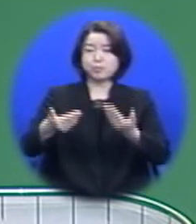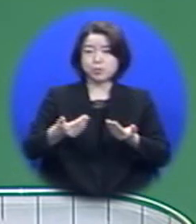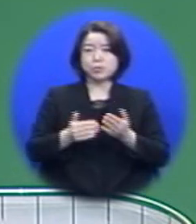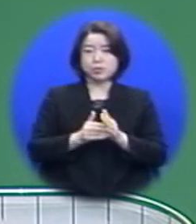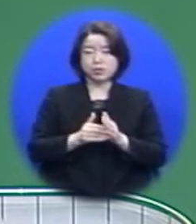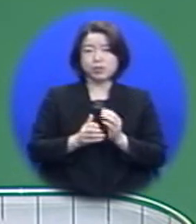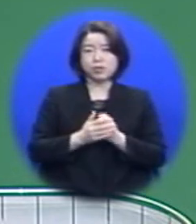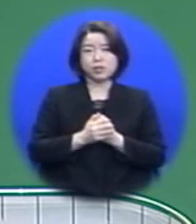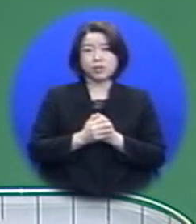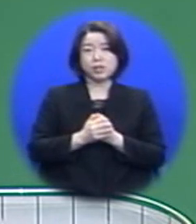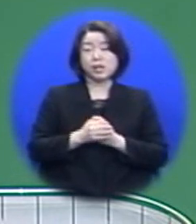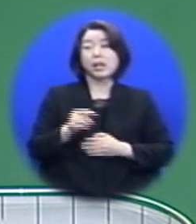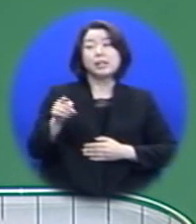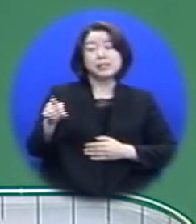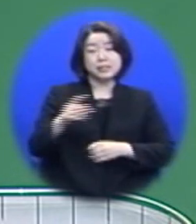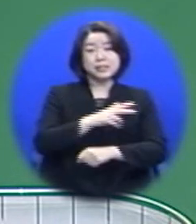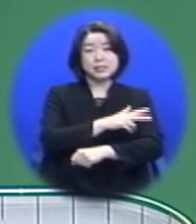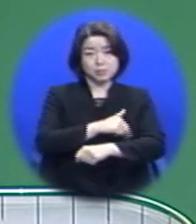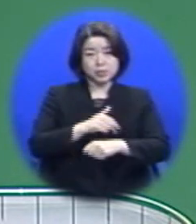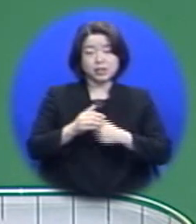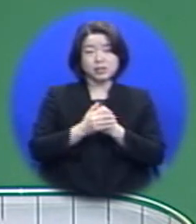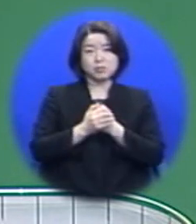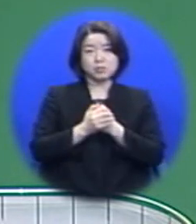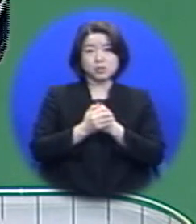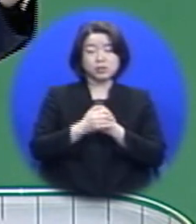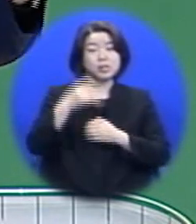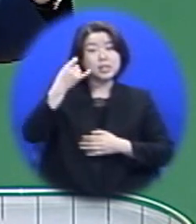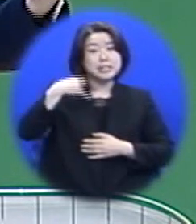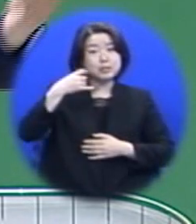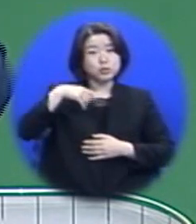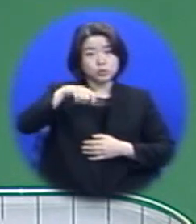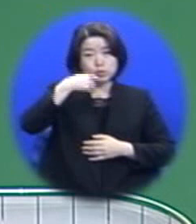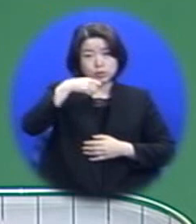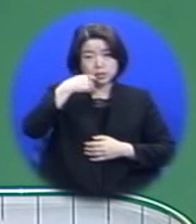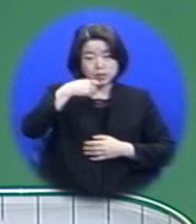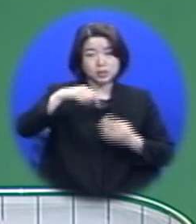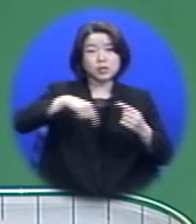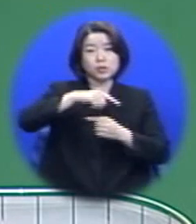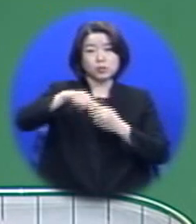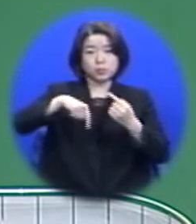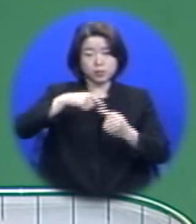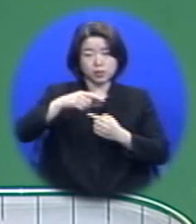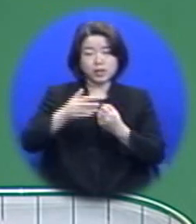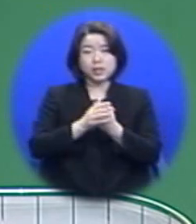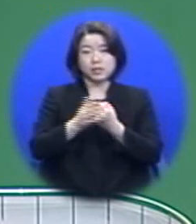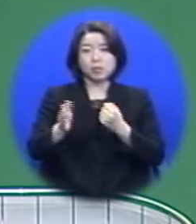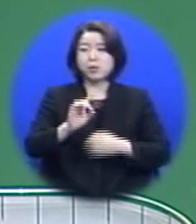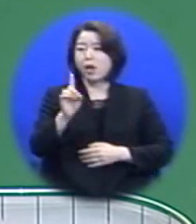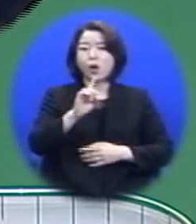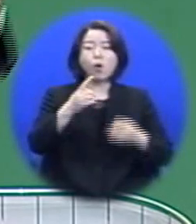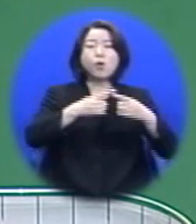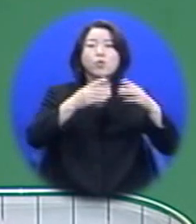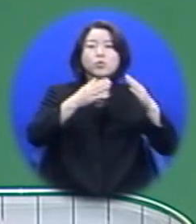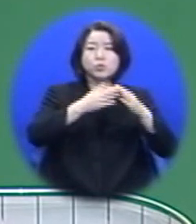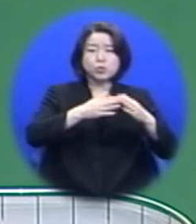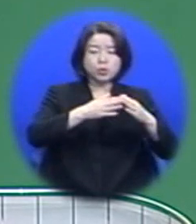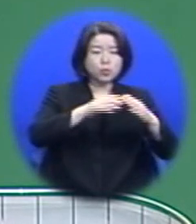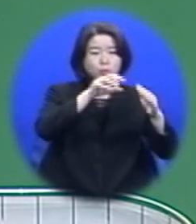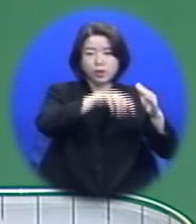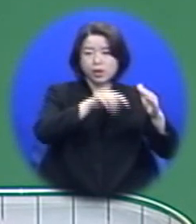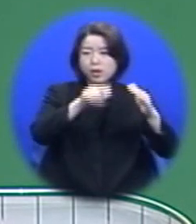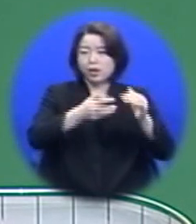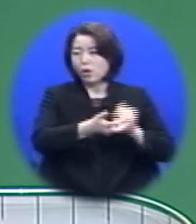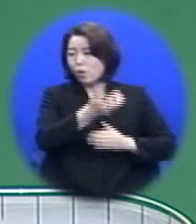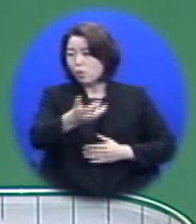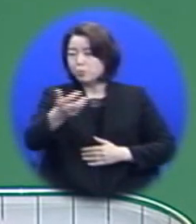주시더라 그 집사님은 중국집 식당을 경영하시는 분이라 어느 교회에 가도 다 환영받을 만한